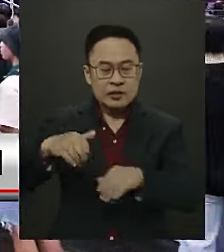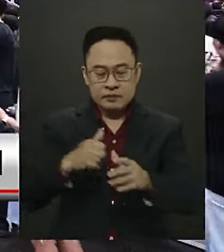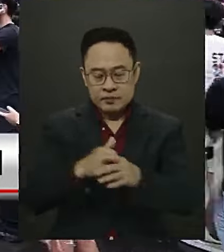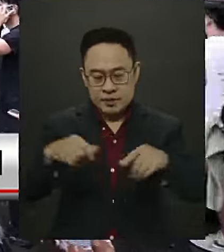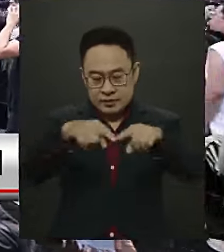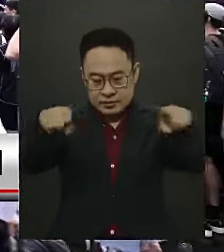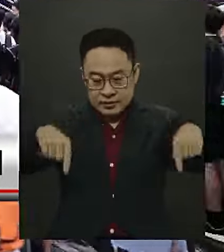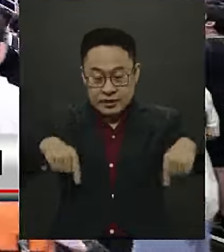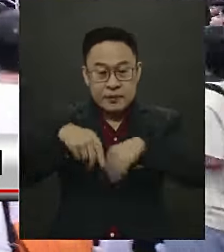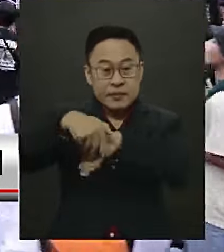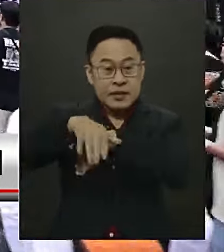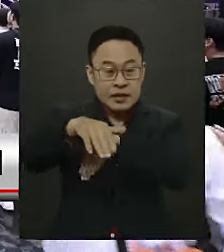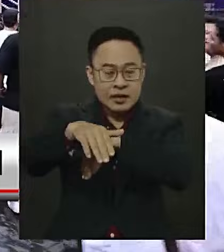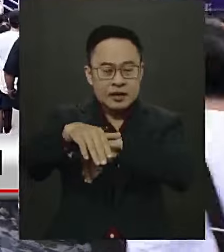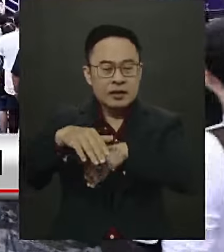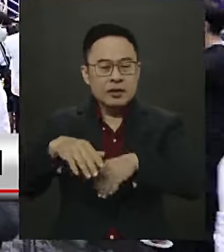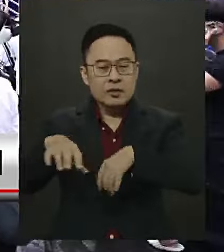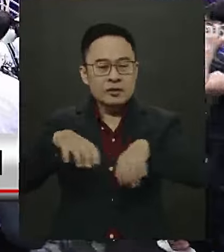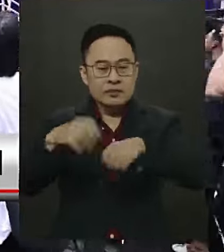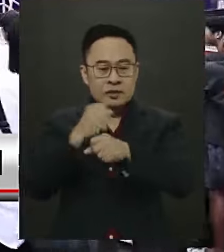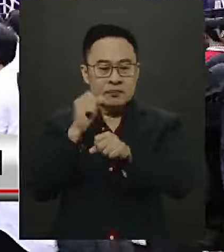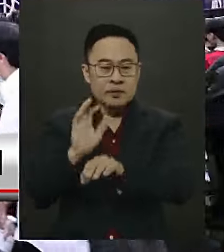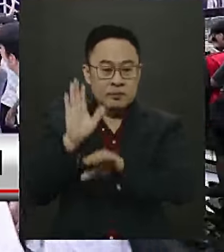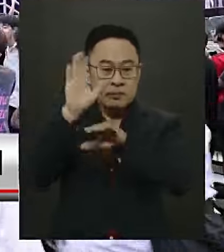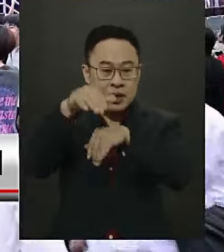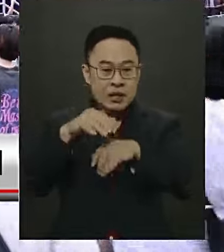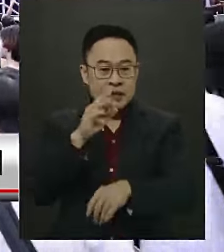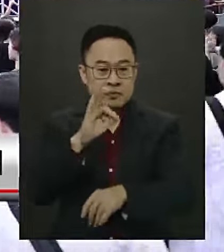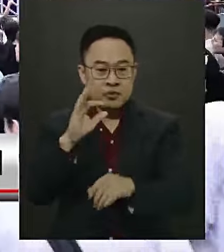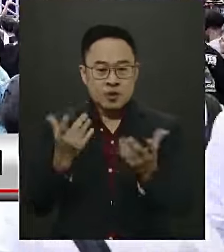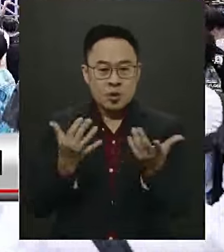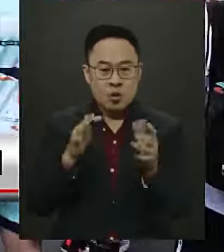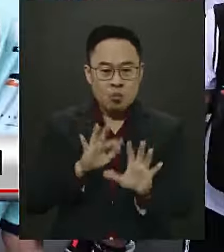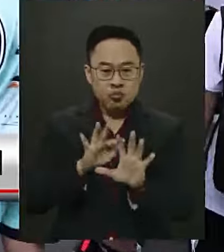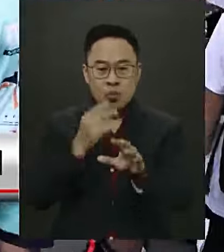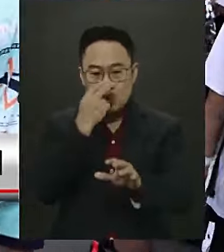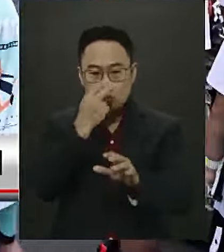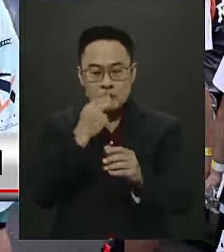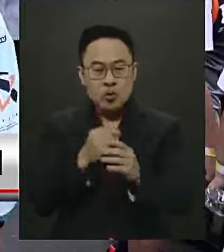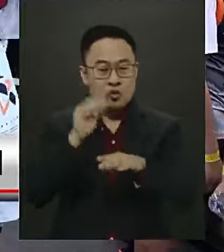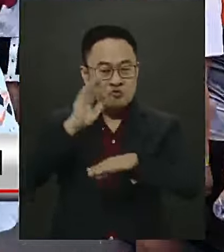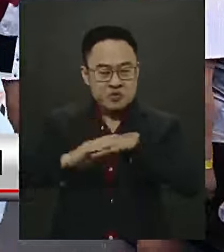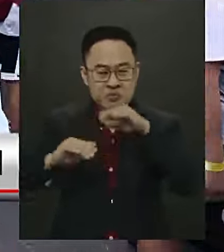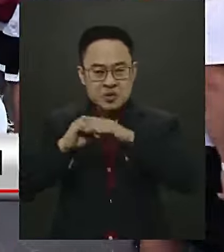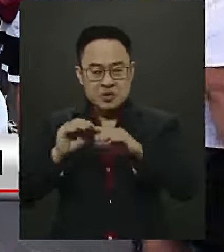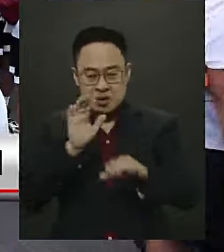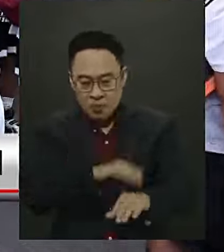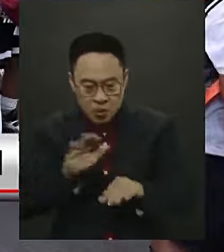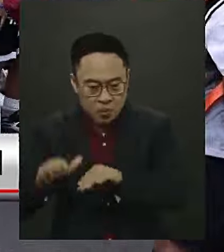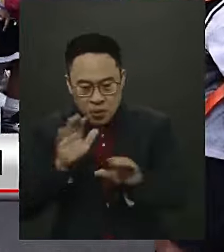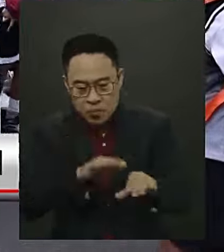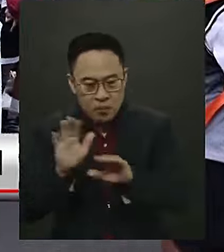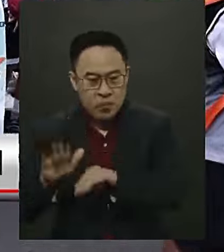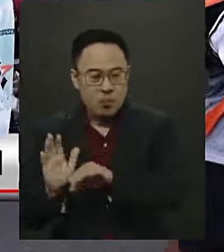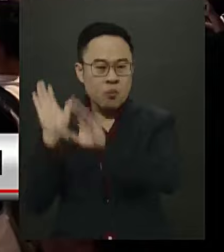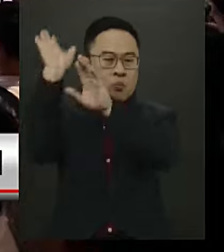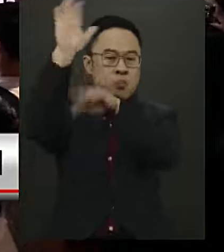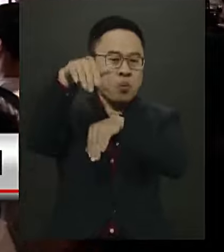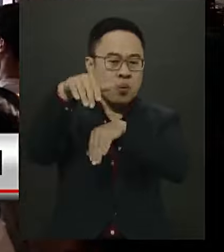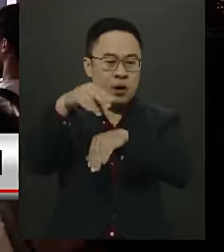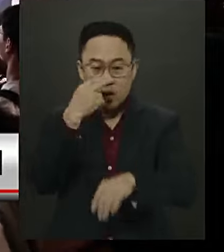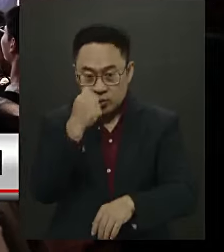เซ็นทรัลเวิลด์นะคะซึ่งแฟนคลับนี่ก็ เยอะเลยนะ รอชมดูลีลาแล้วก็มีน้องๆเนี่ย